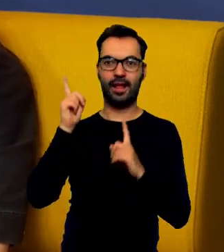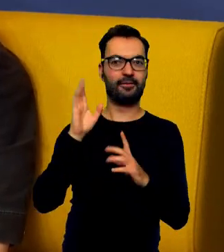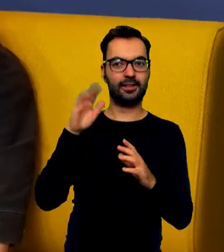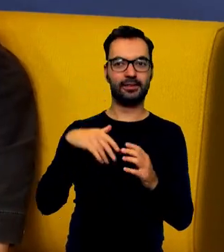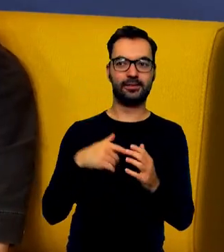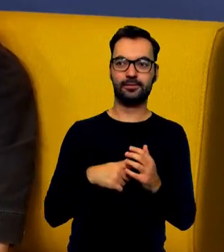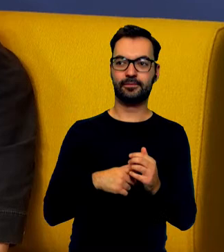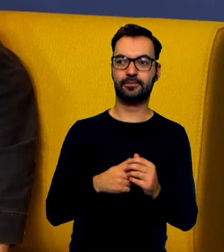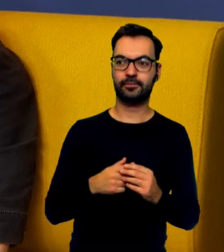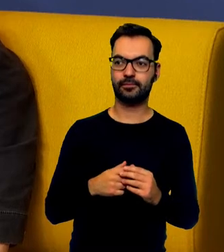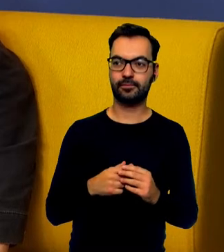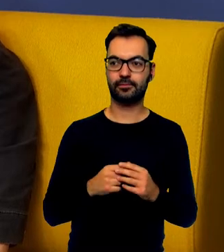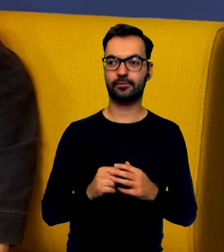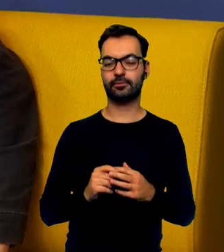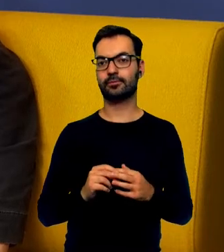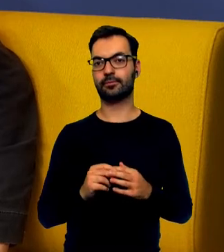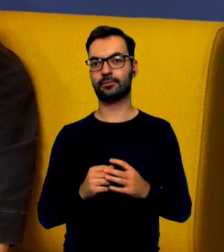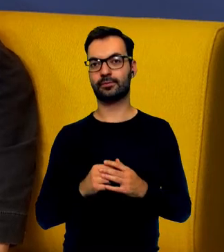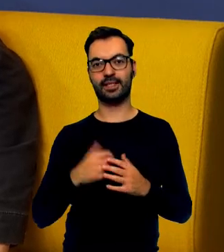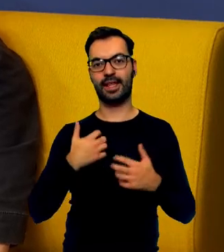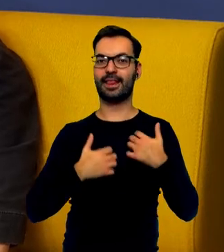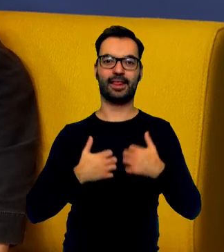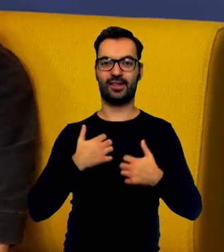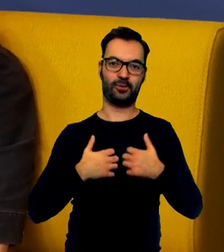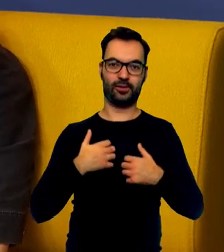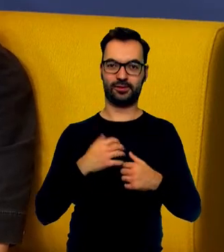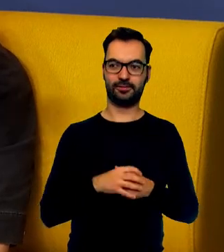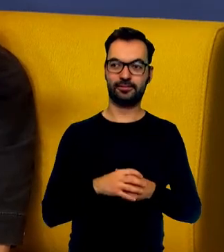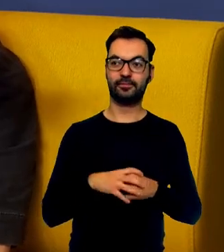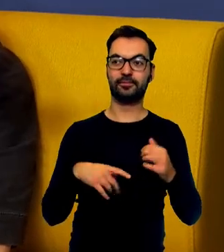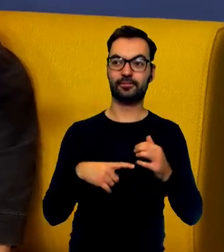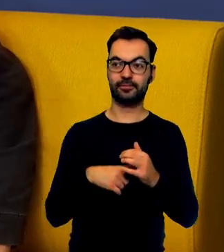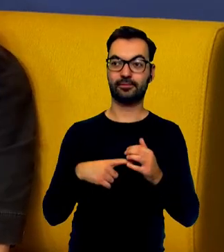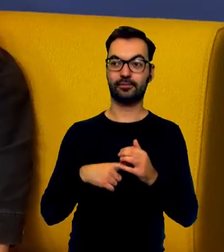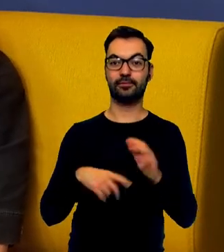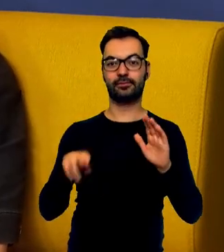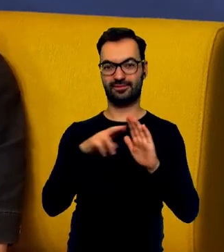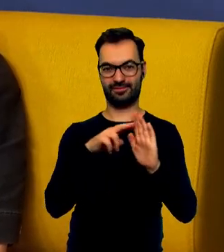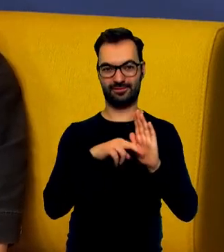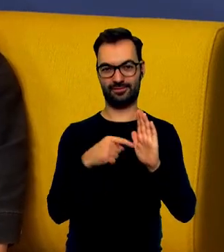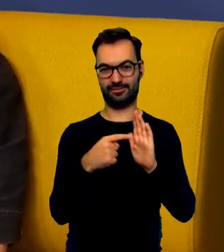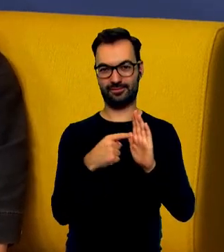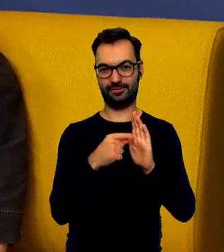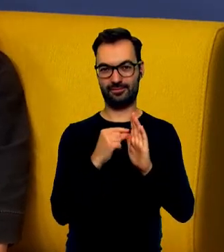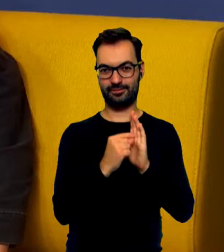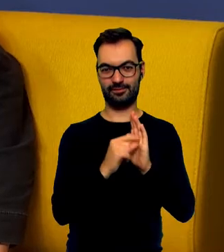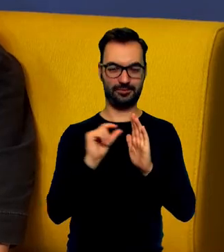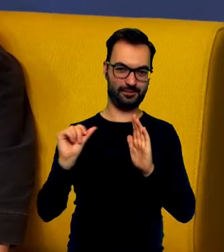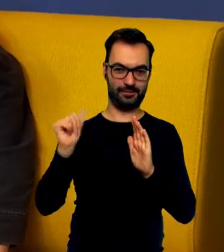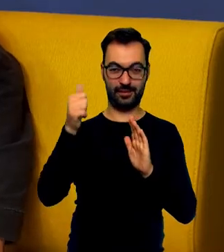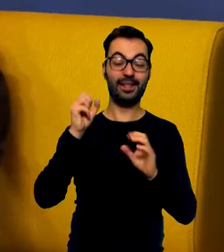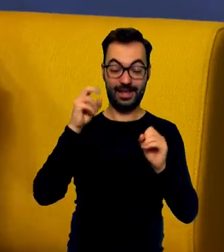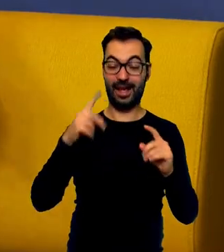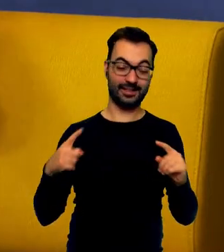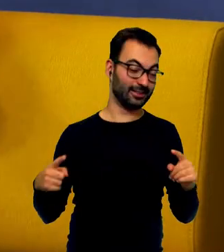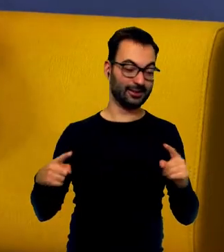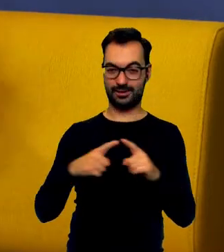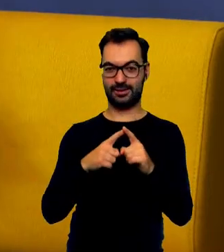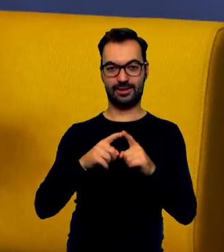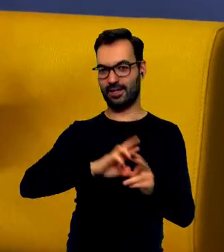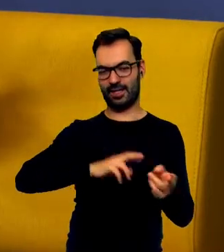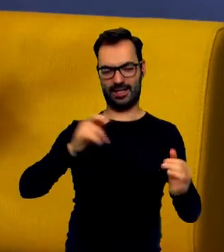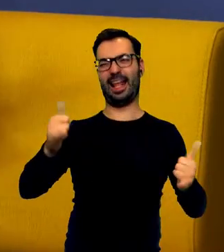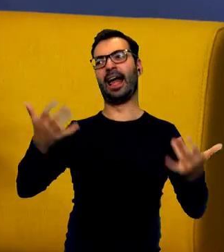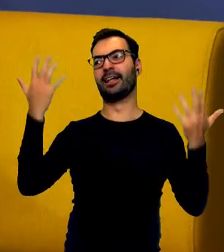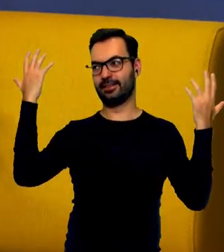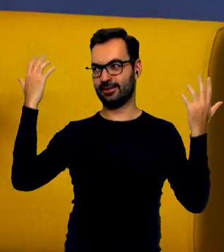nawet jakąś, powiedziałbym, irytację. I tutaj ta reguła, o której mówisz, w czołówce się znajdowała takich